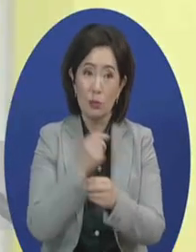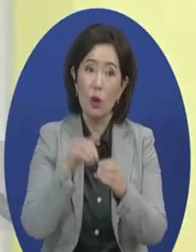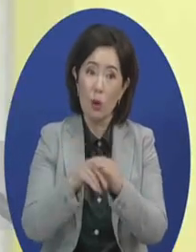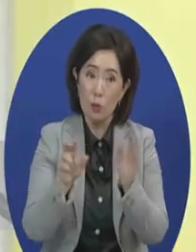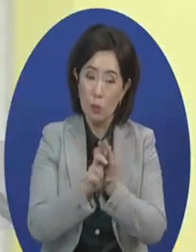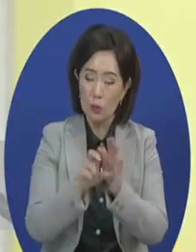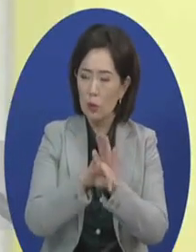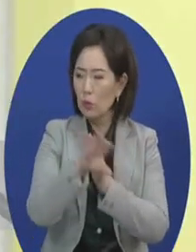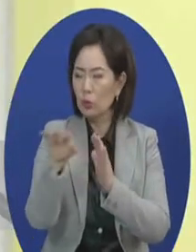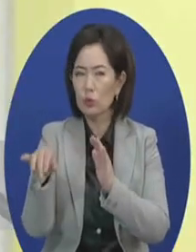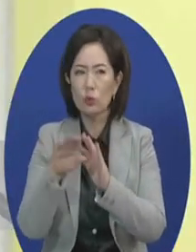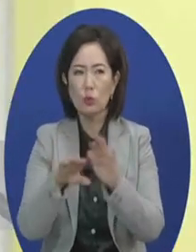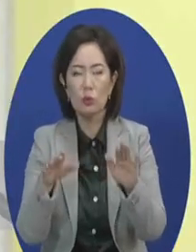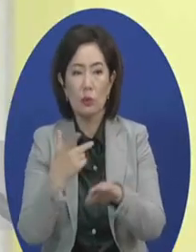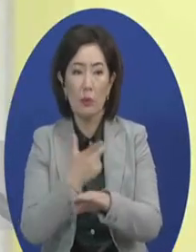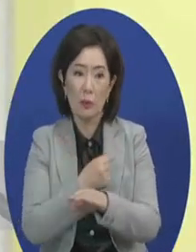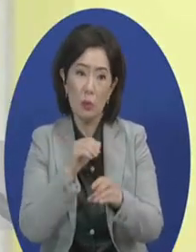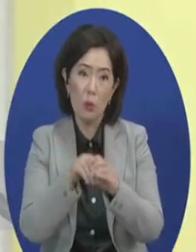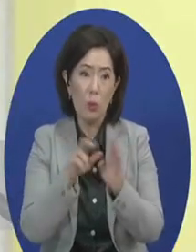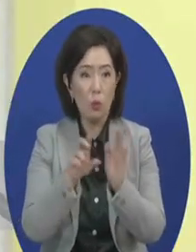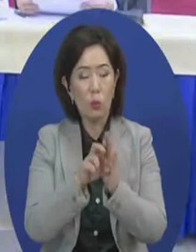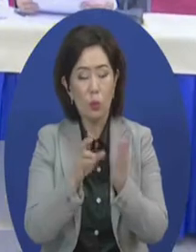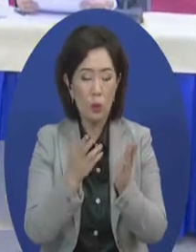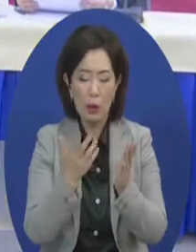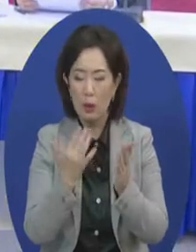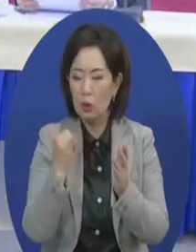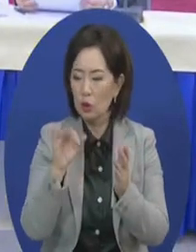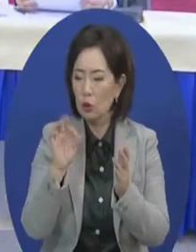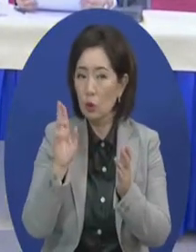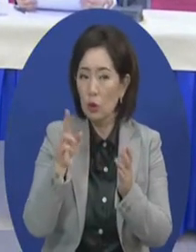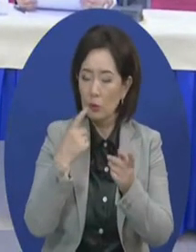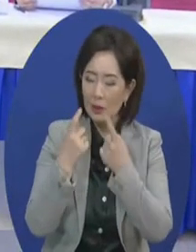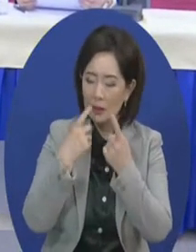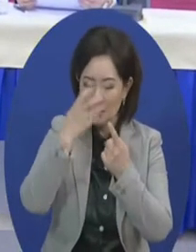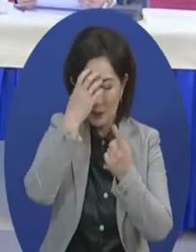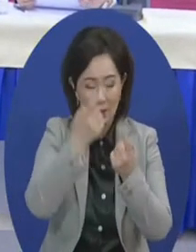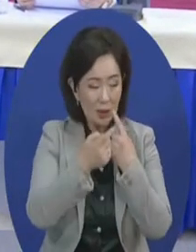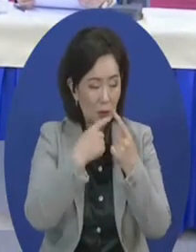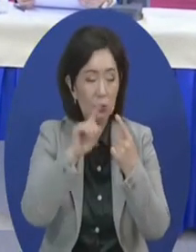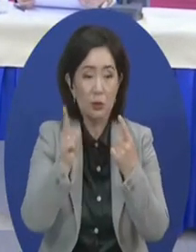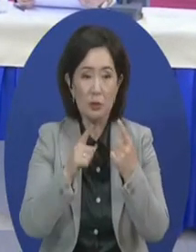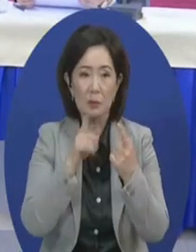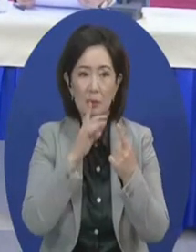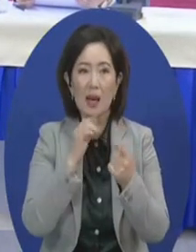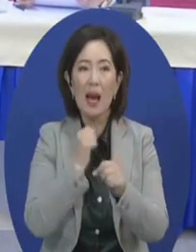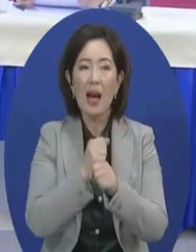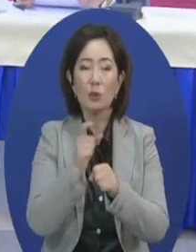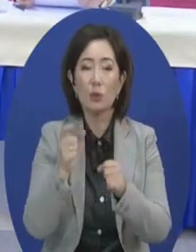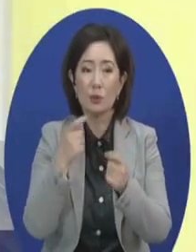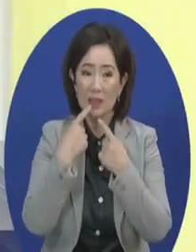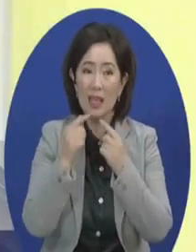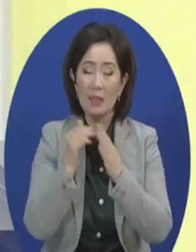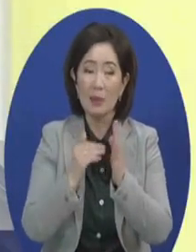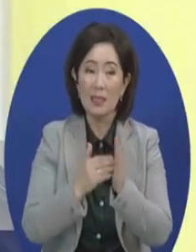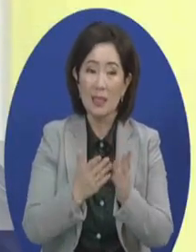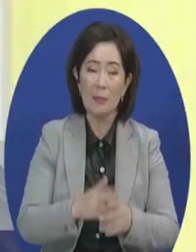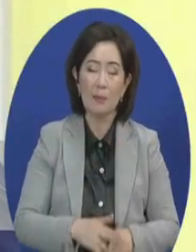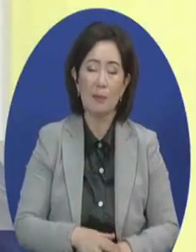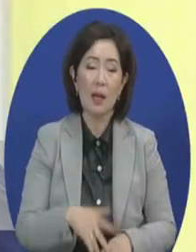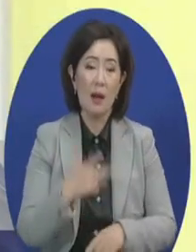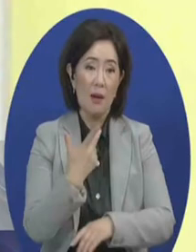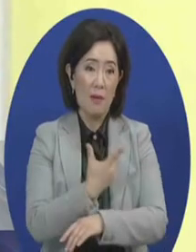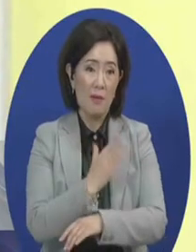Бусад төгсөгчдийг вакцинд хамруулах боломжийг улсын онцгой комисс болон засгийн газартай зөвшөөрлөсөн шийдмэдгийг албаных нь тайлбарлаж байна.